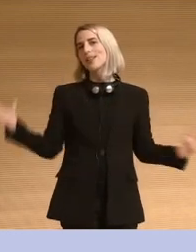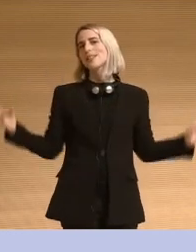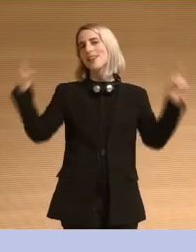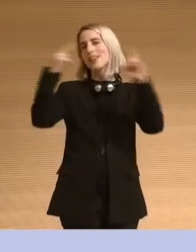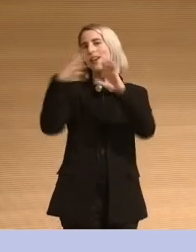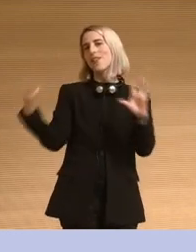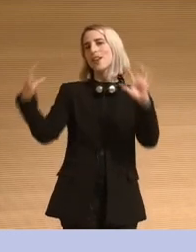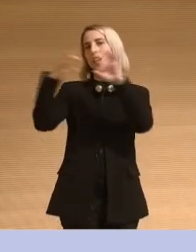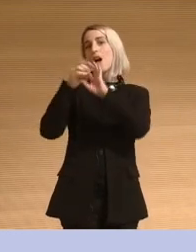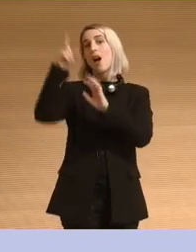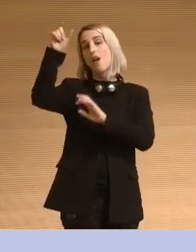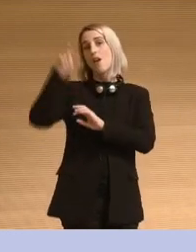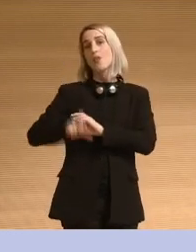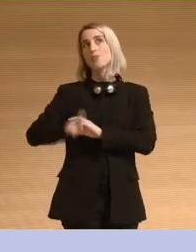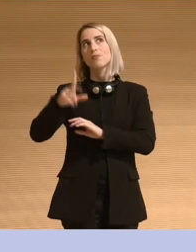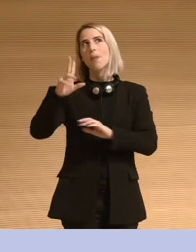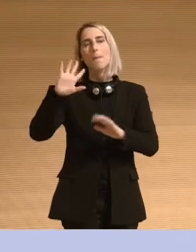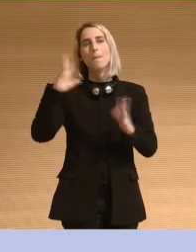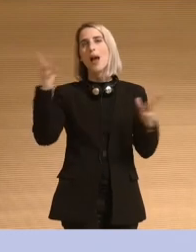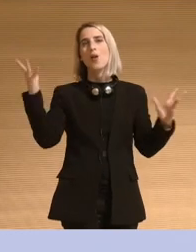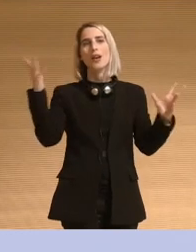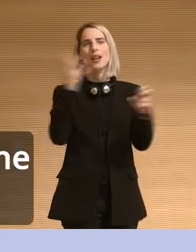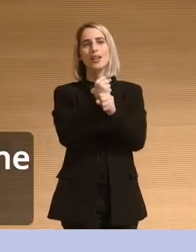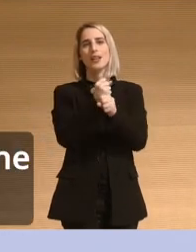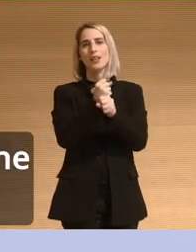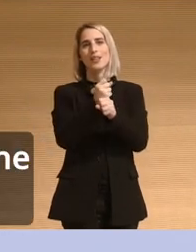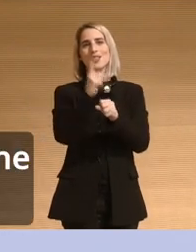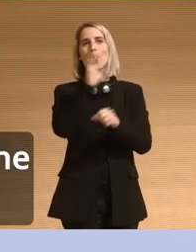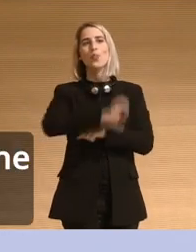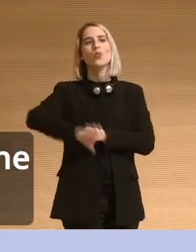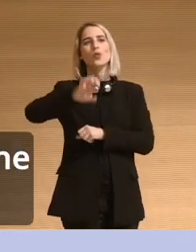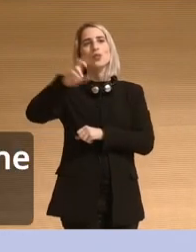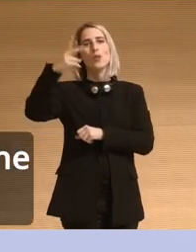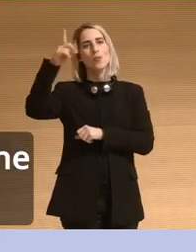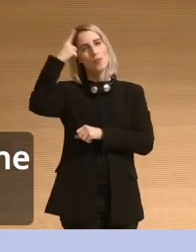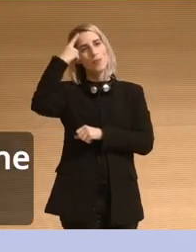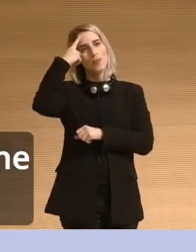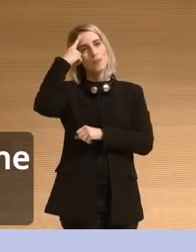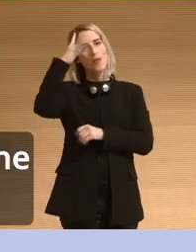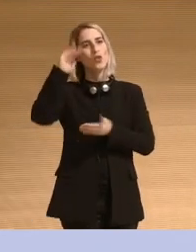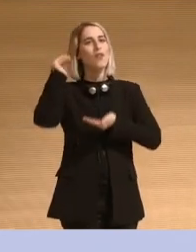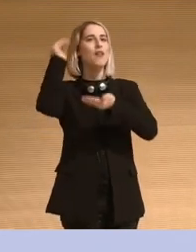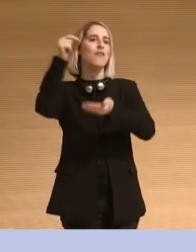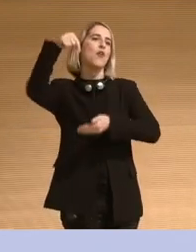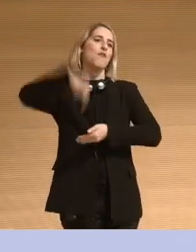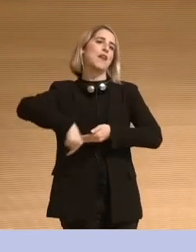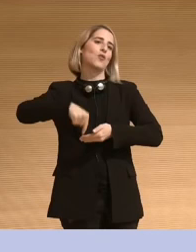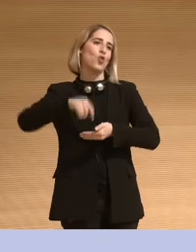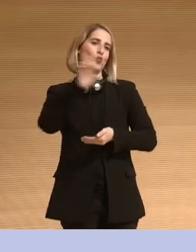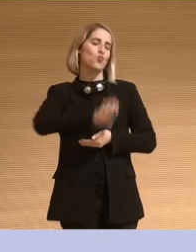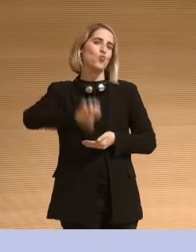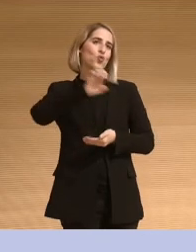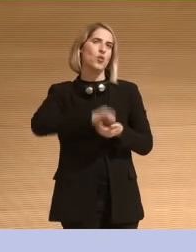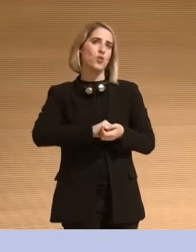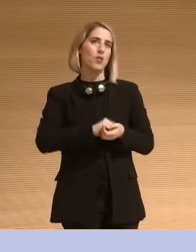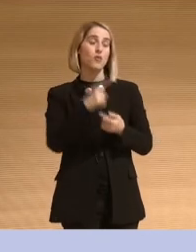μεγάλο νικητή, το Museum of the Mind, του φετινού European Museum of the Year Award, που ξεχωρίζει